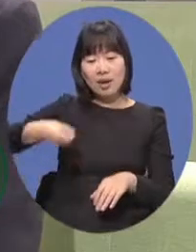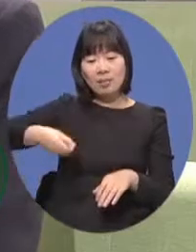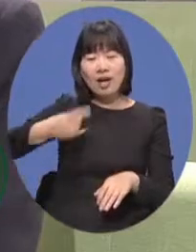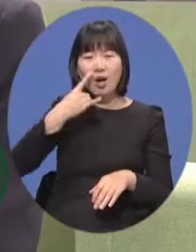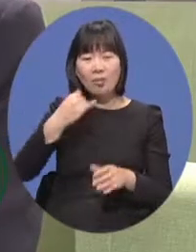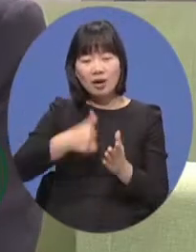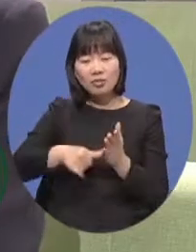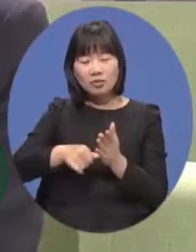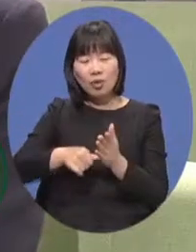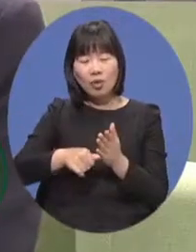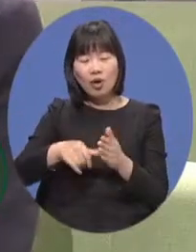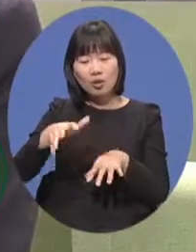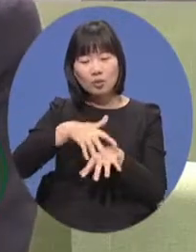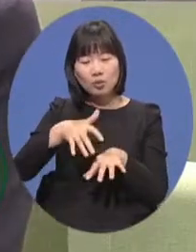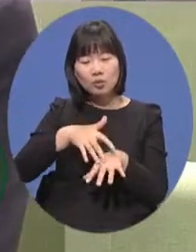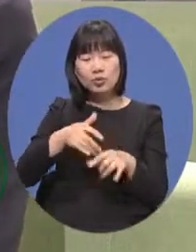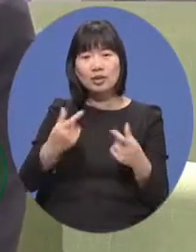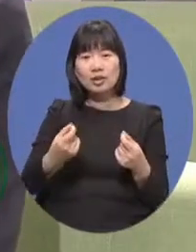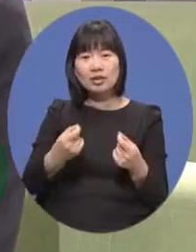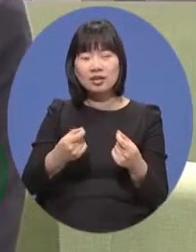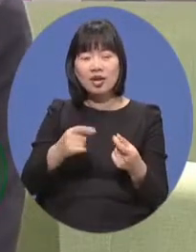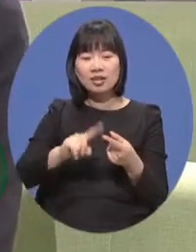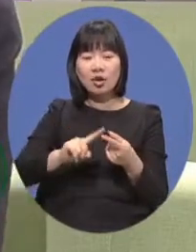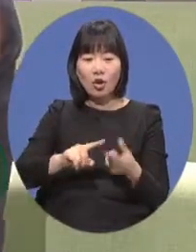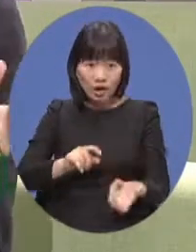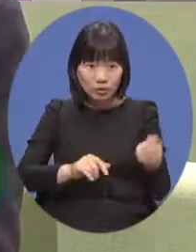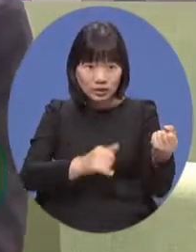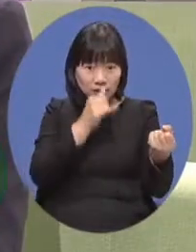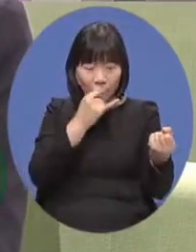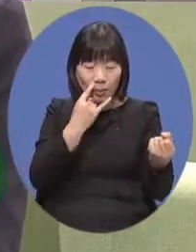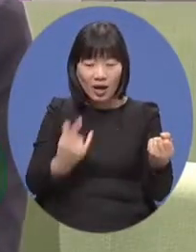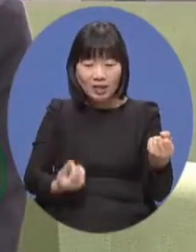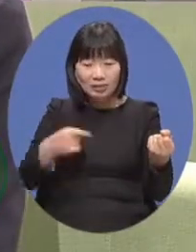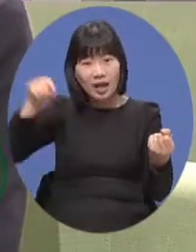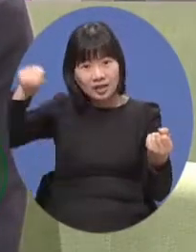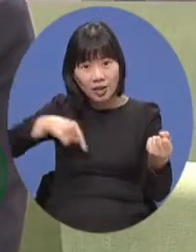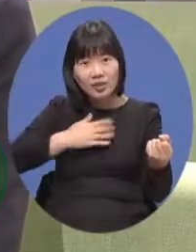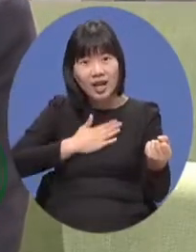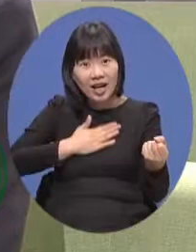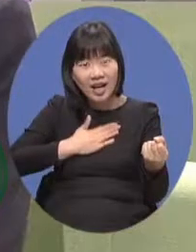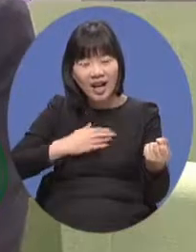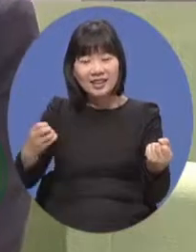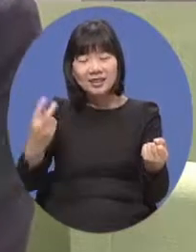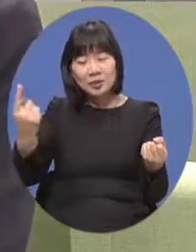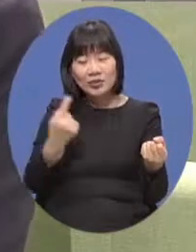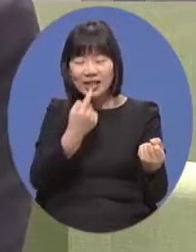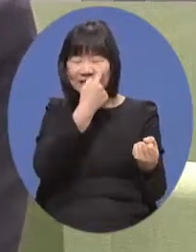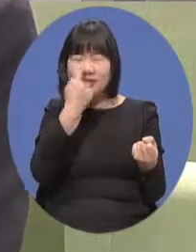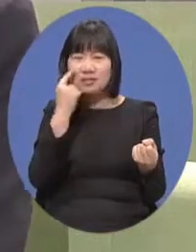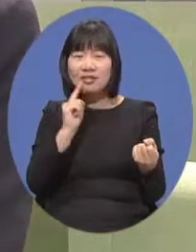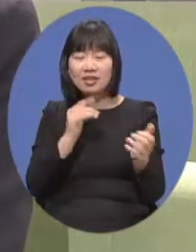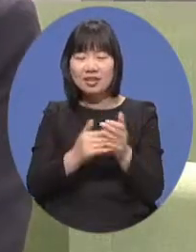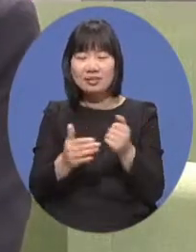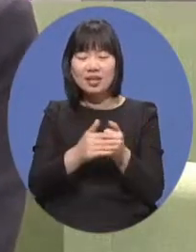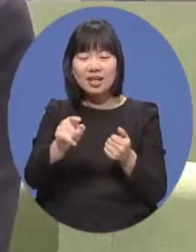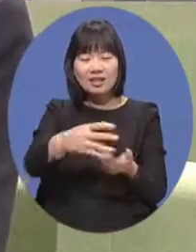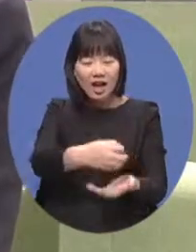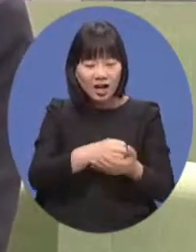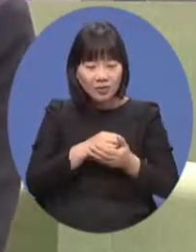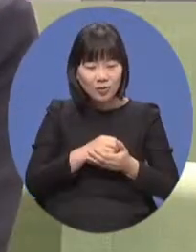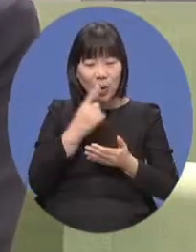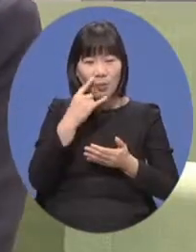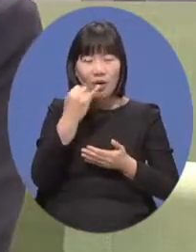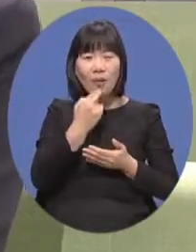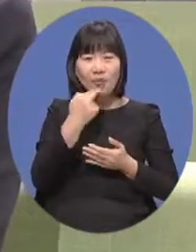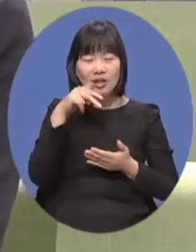엄마 소지품 가방이라든지 손수건이라든지 이거 갖고 있어. 엄마가 금방 갔다 올게. 다시 온다는 증명이군요. 그렇죠. 그래서 그거를 꼭 끌어안고 엄마